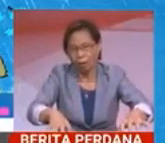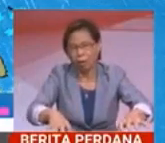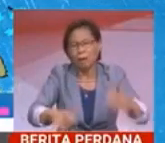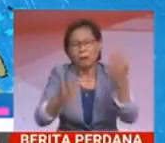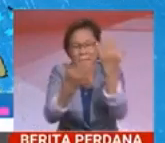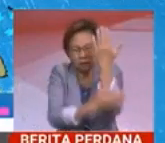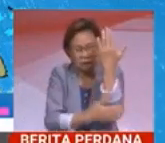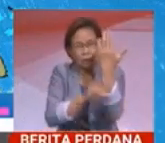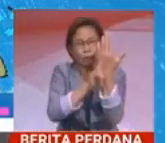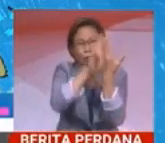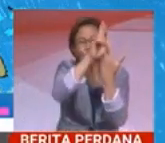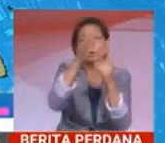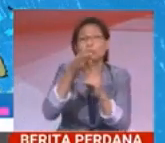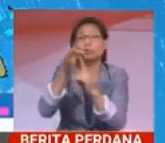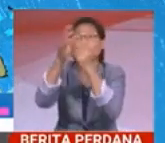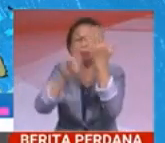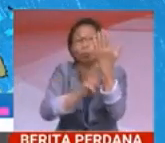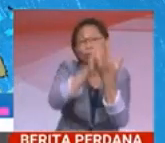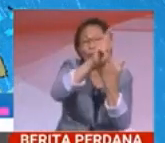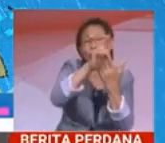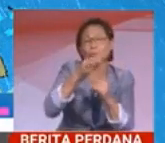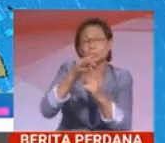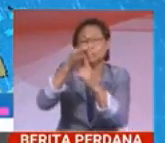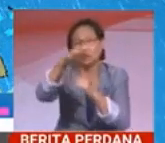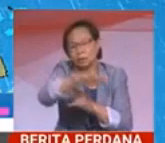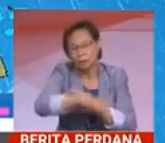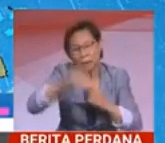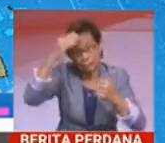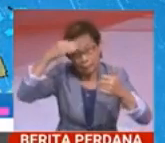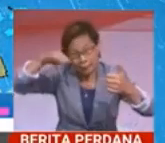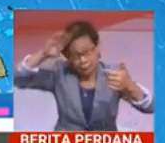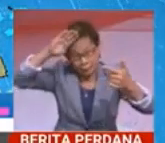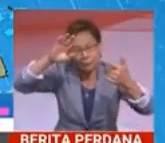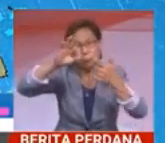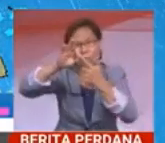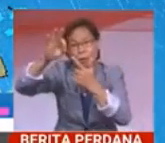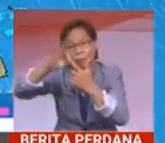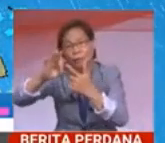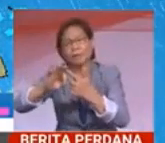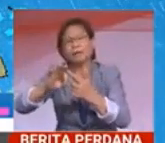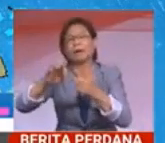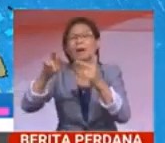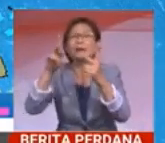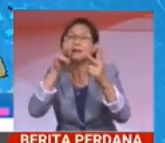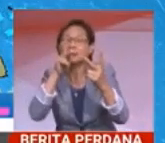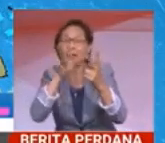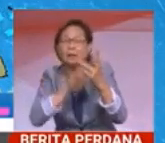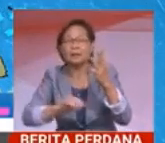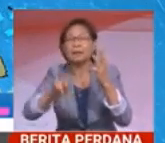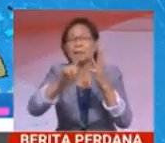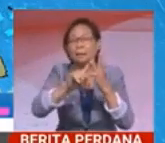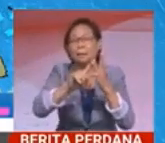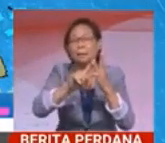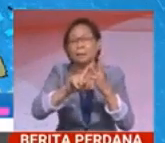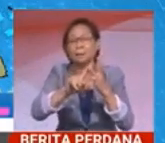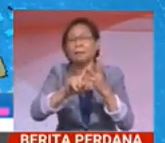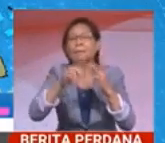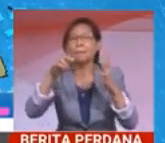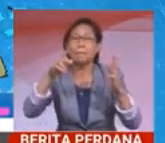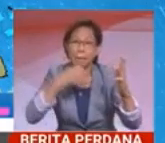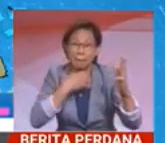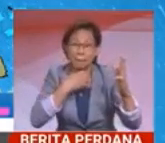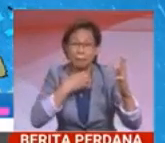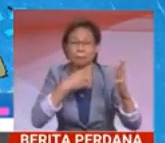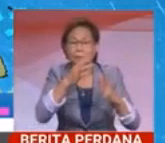ide negeri utara semenanjung mesir khususnya utamanya disekitar negeri perlis pulau pinang pedalaman negeri kedah dan juga di pedalaman negeri